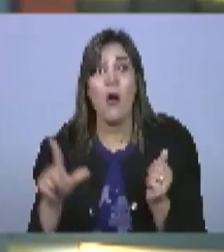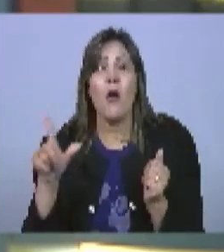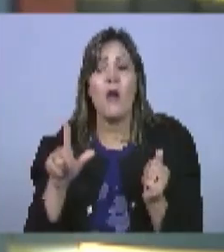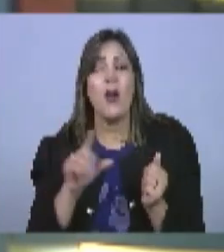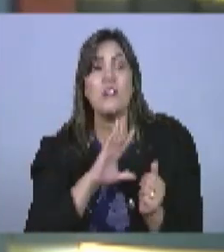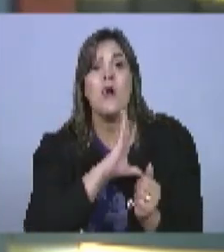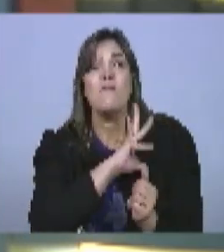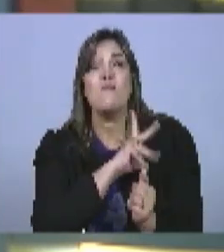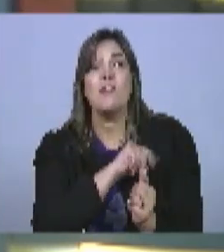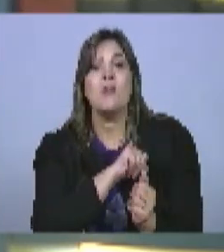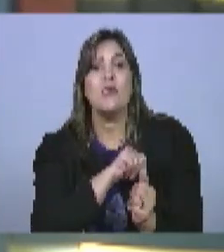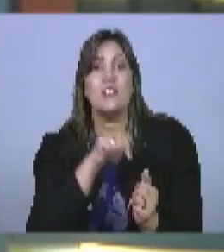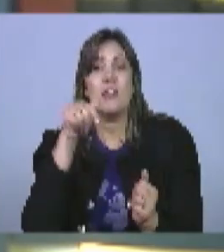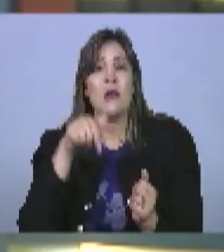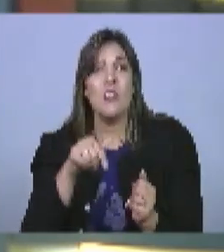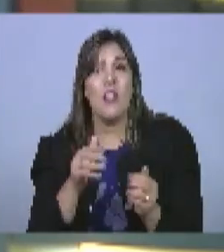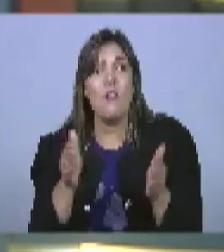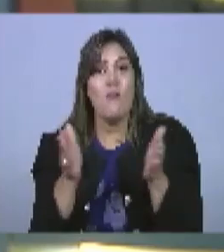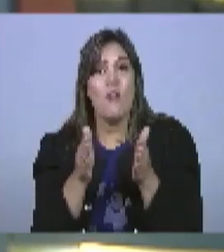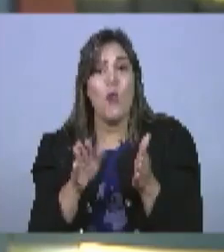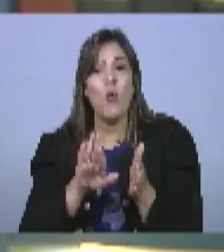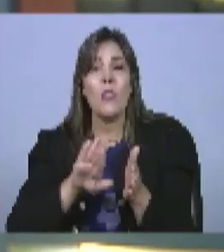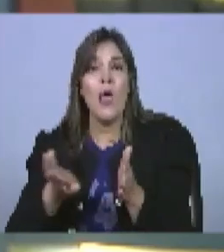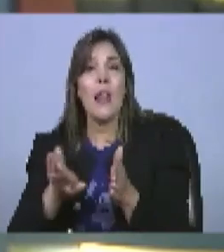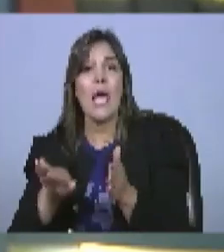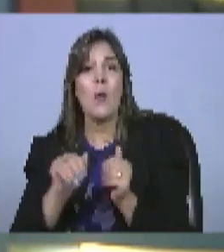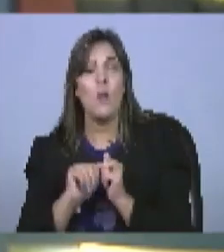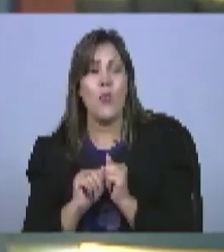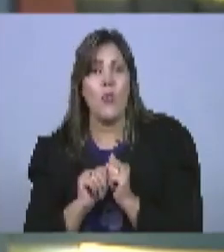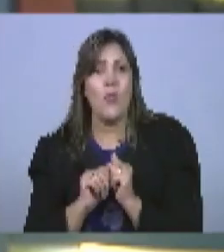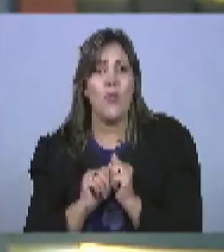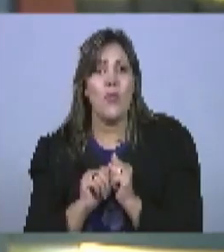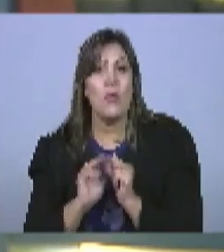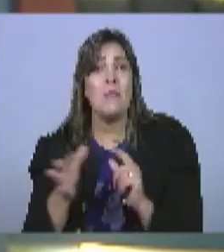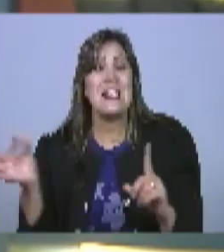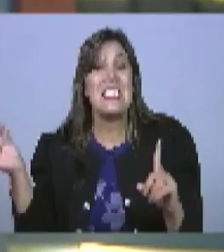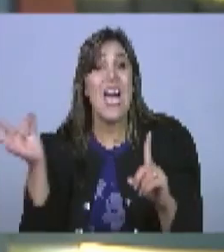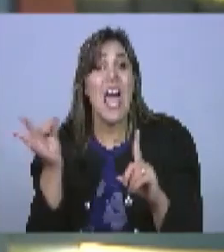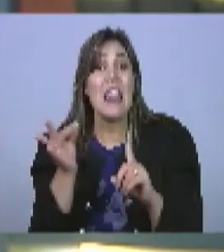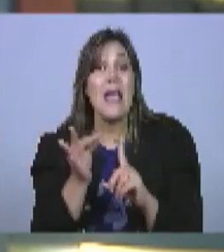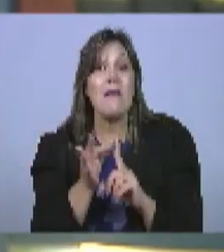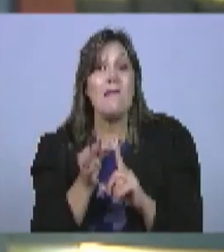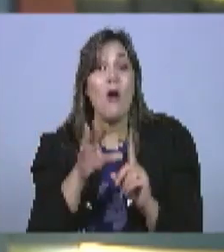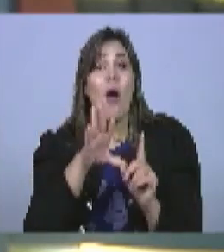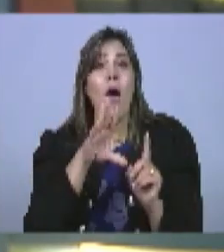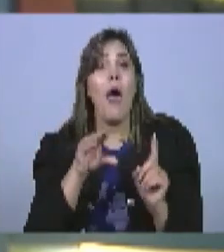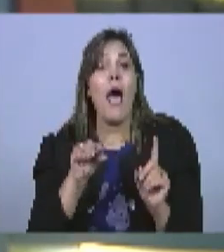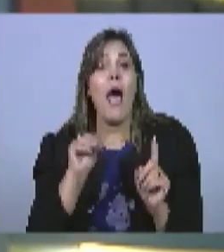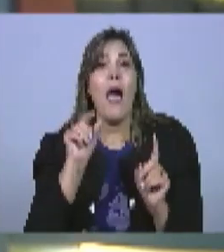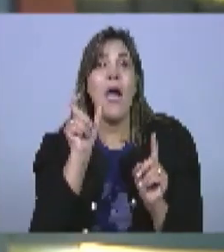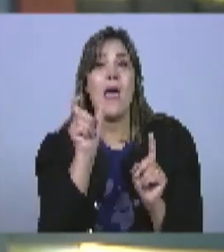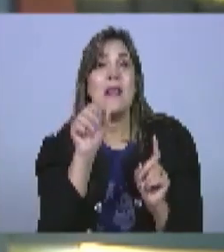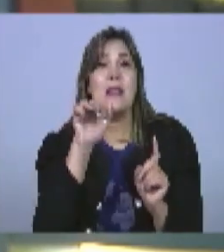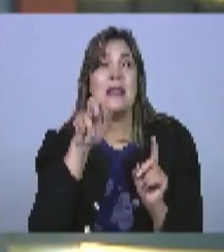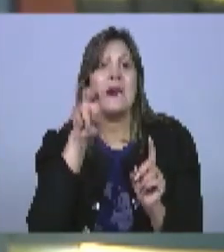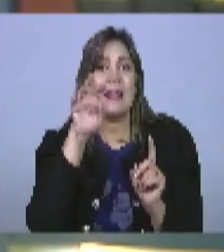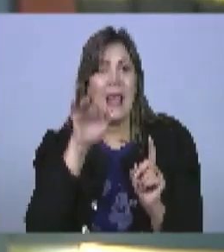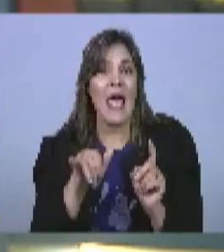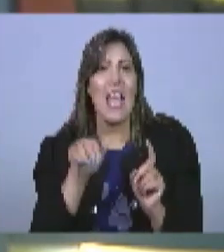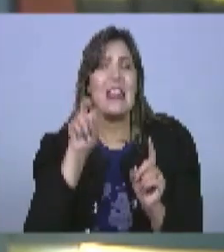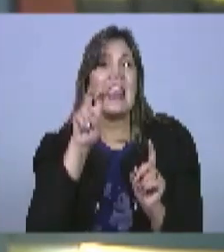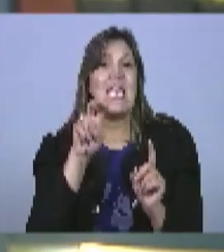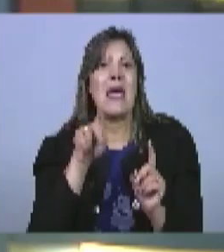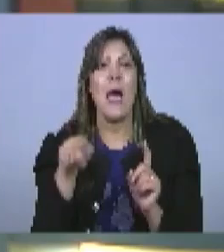من حركه الجهاد الاسلامي في الاوضه اللي جنبه ولكن الاستهداف كان موجه